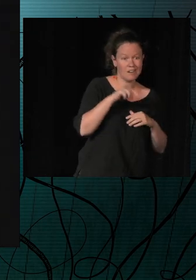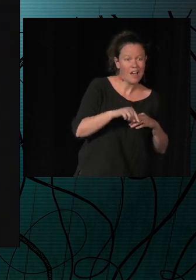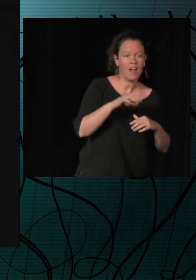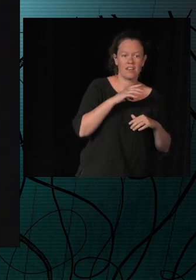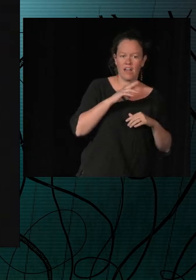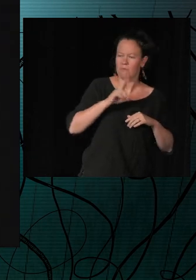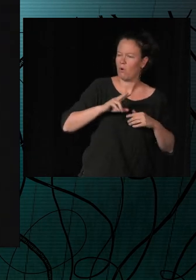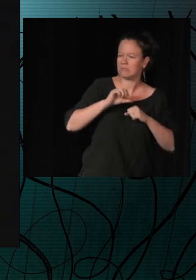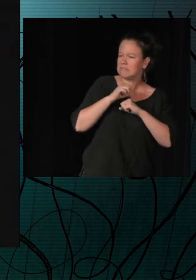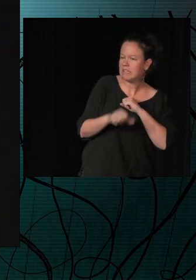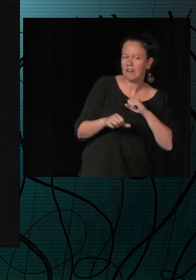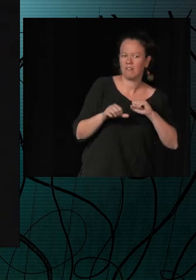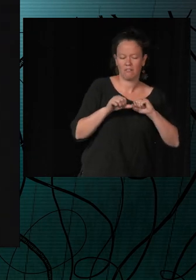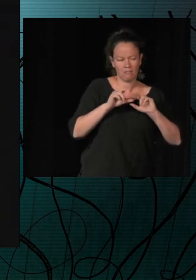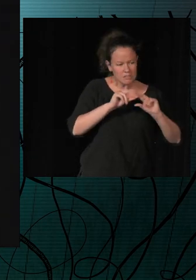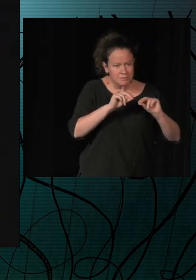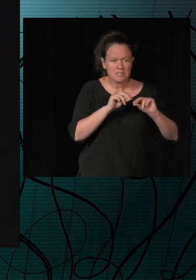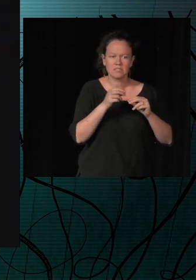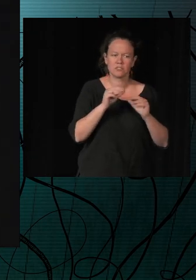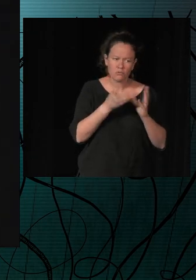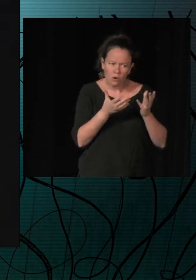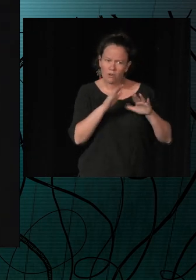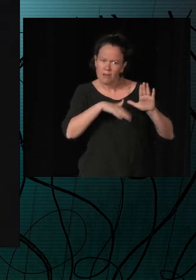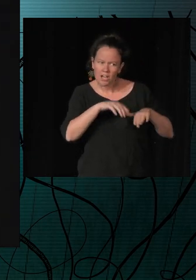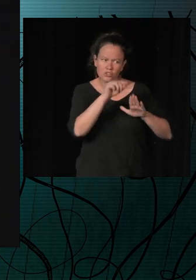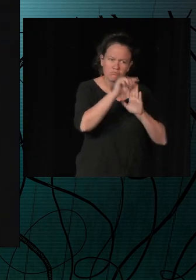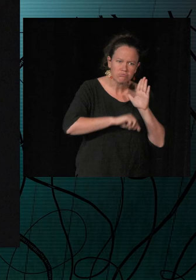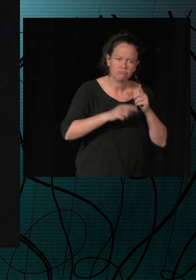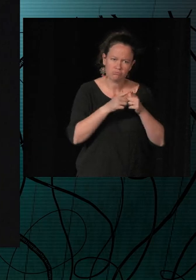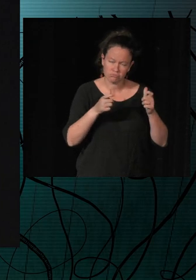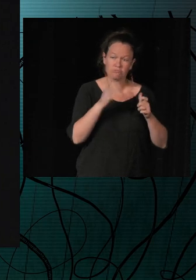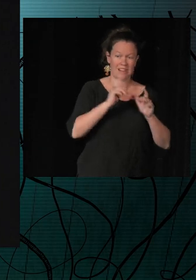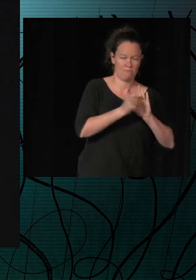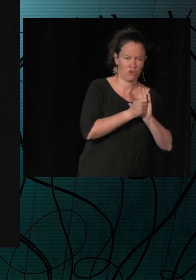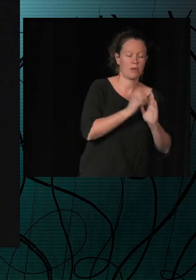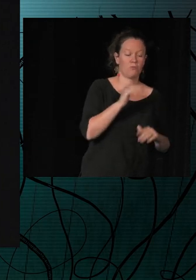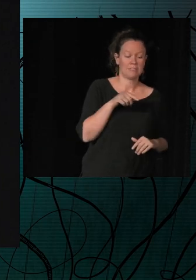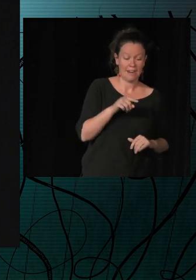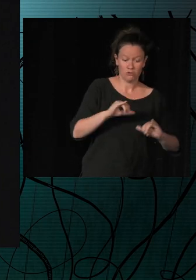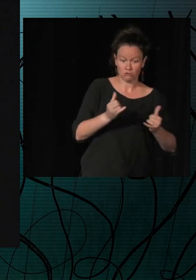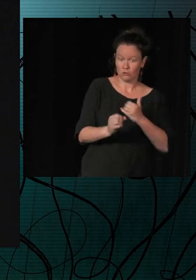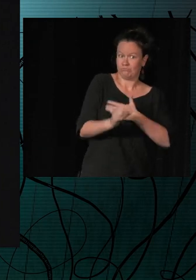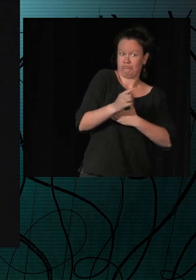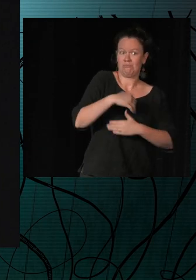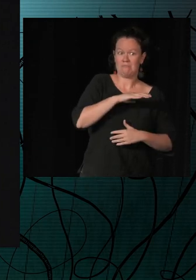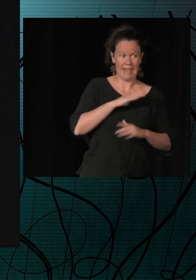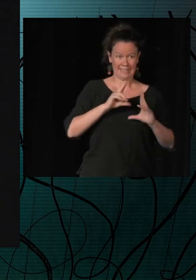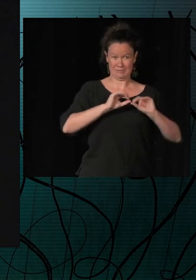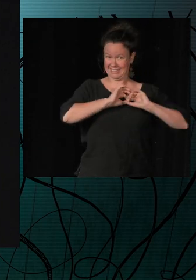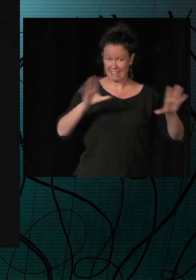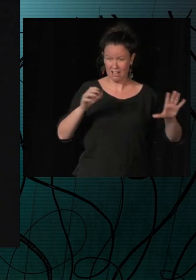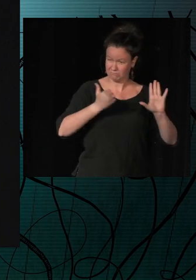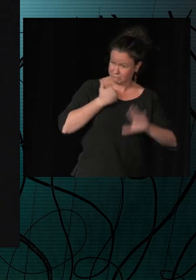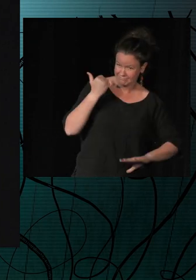avec des tutoriels de l'accompagner avec des facilités dans dans plein d'aspects et donc il était content d'avoir un jeu où justement on obligé de se débrouiller par soi-même quelque part et avec ensuite avec la